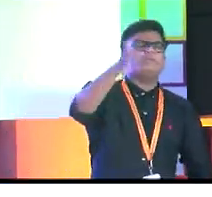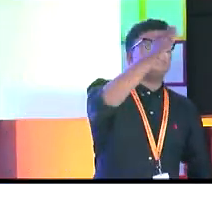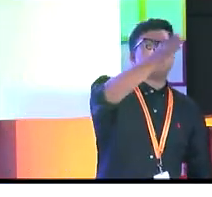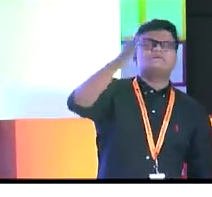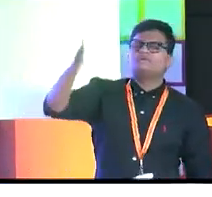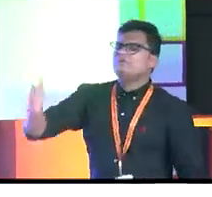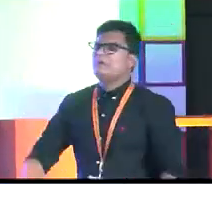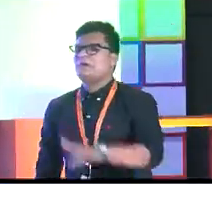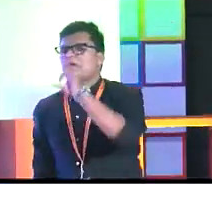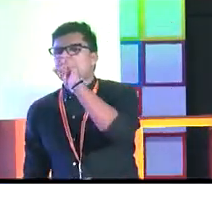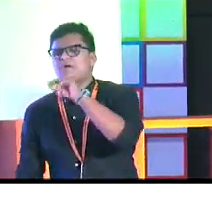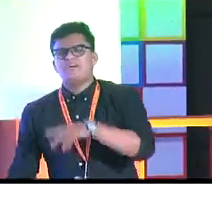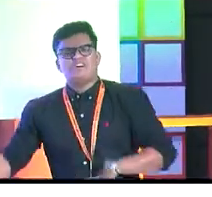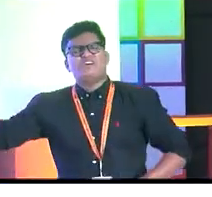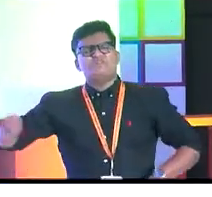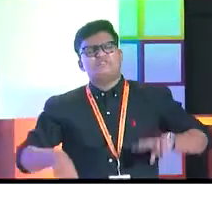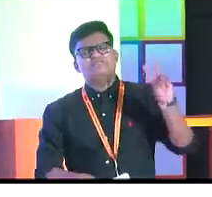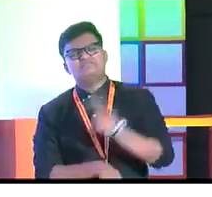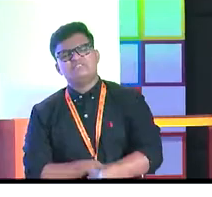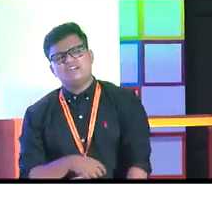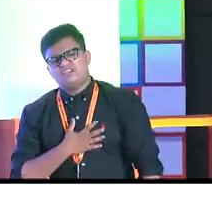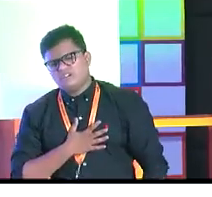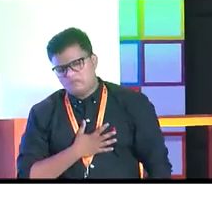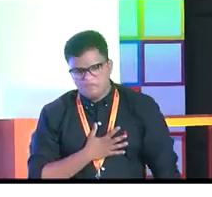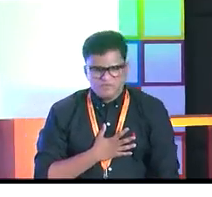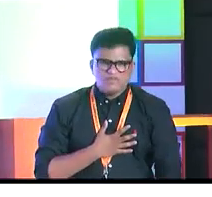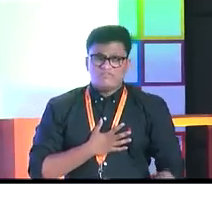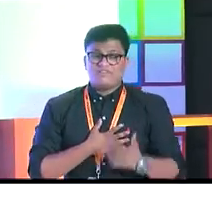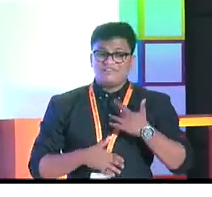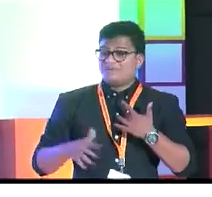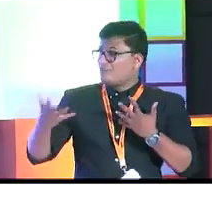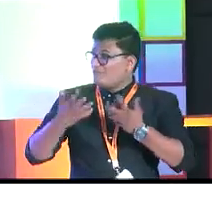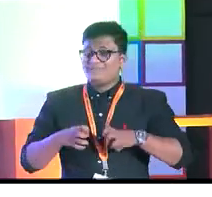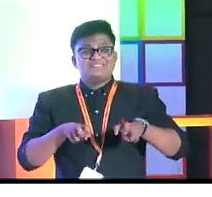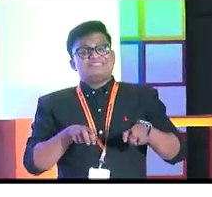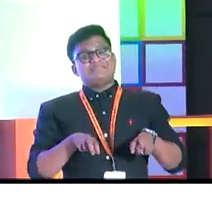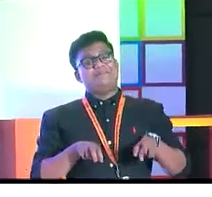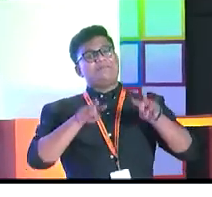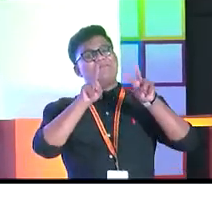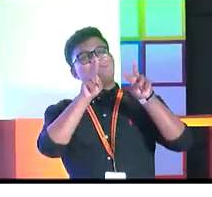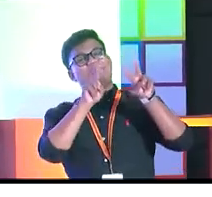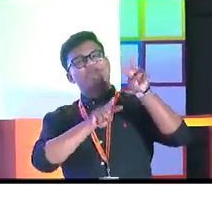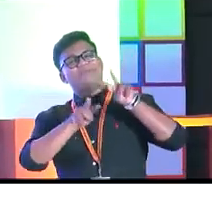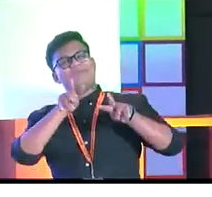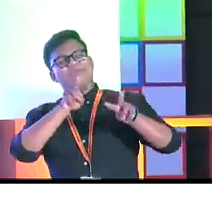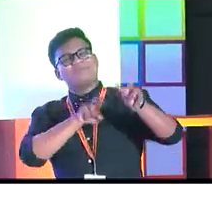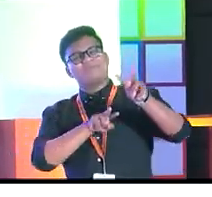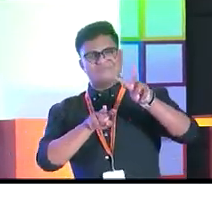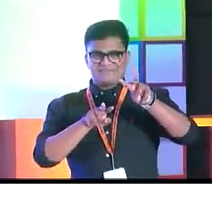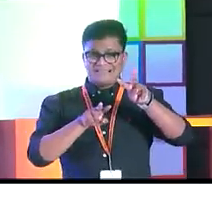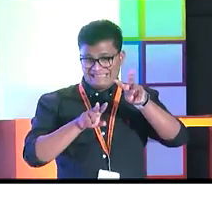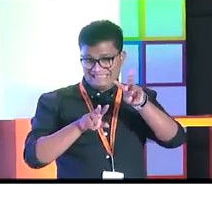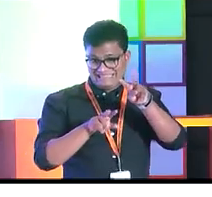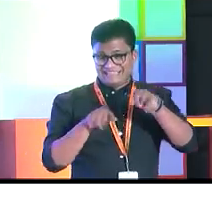think these 2 days become very emotional for me personally. And I just want to sit here and absorb. I just want to